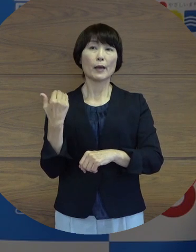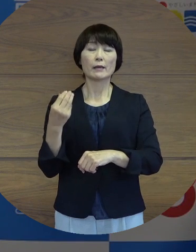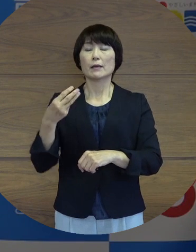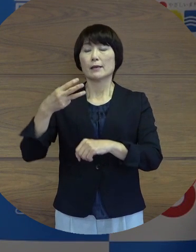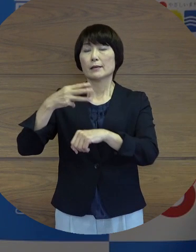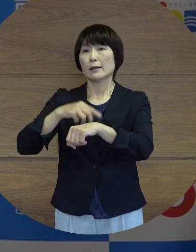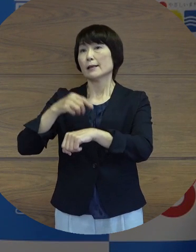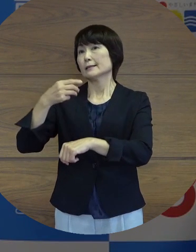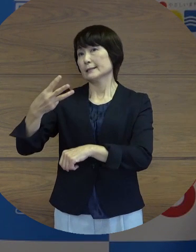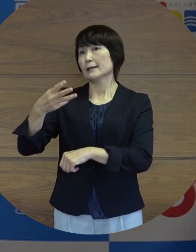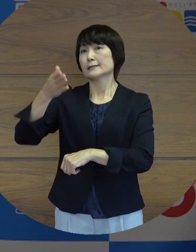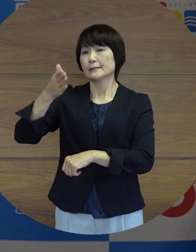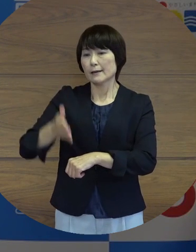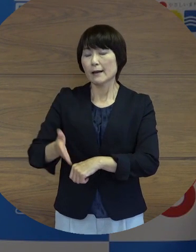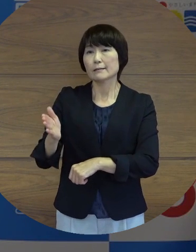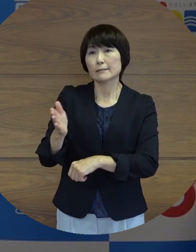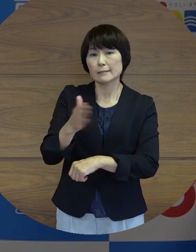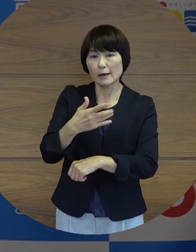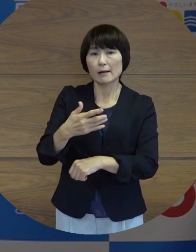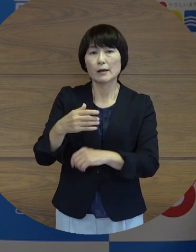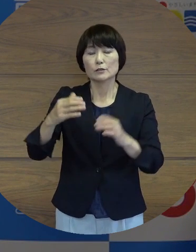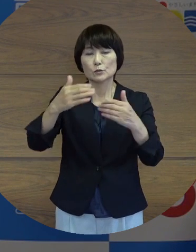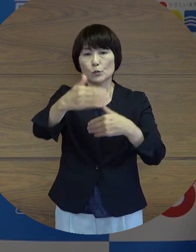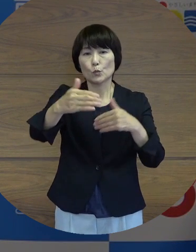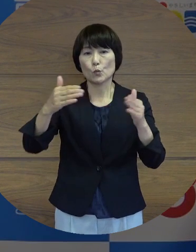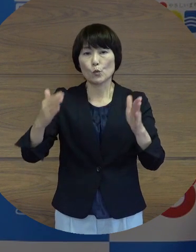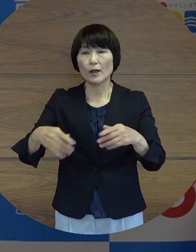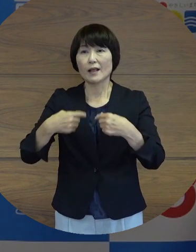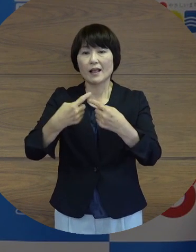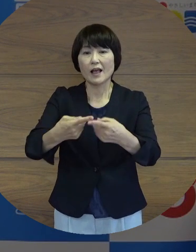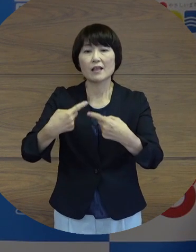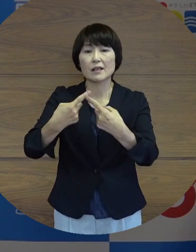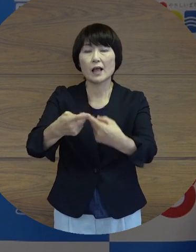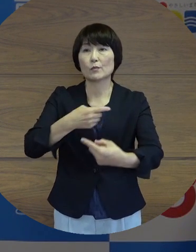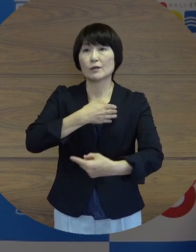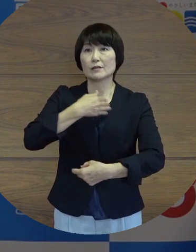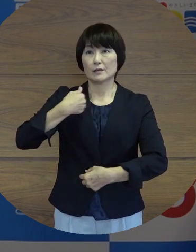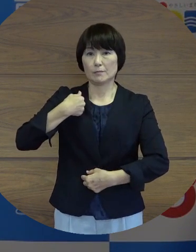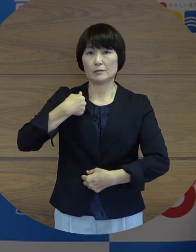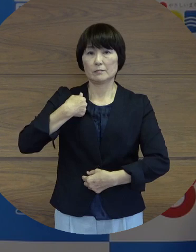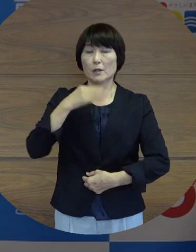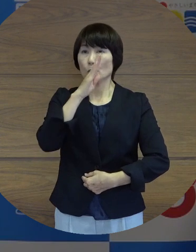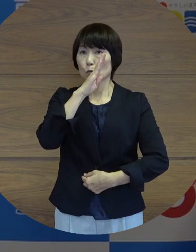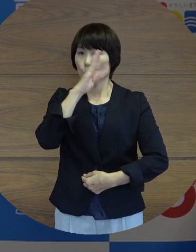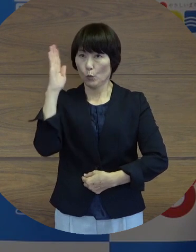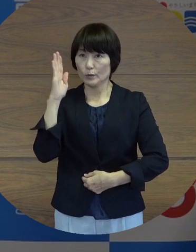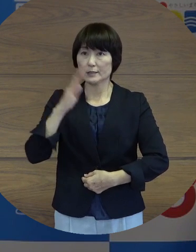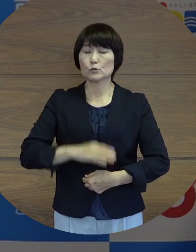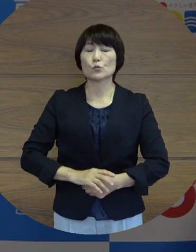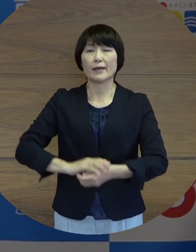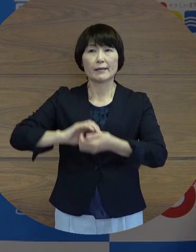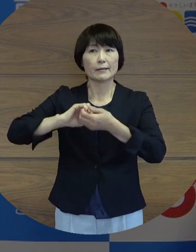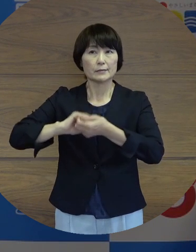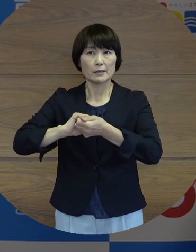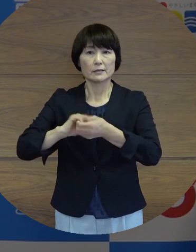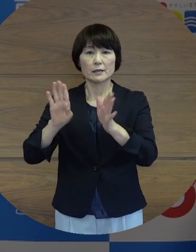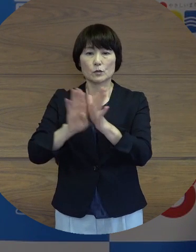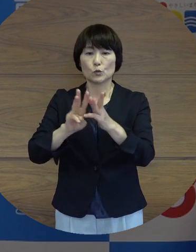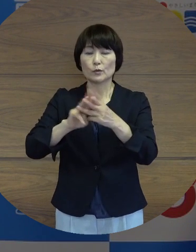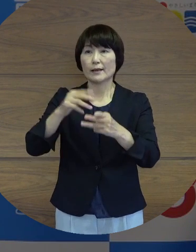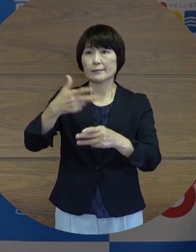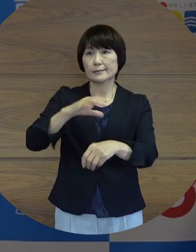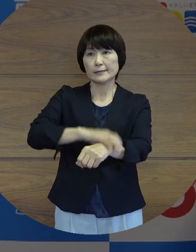分前から入場が可能となっております。当日はぜひ戸田市役所の